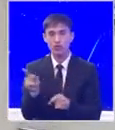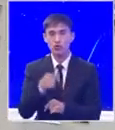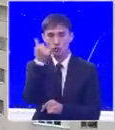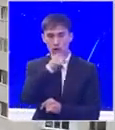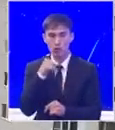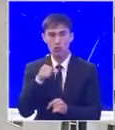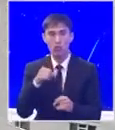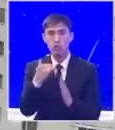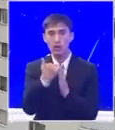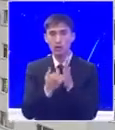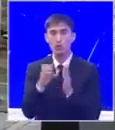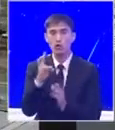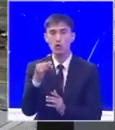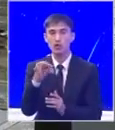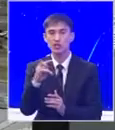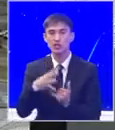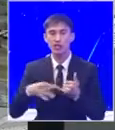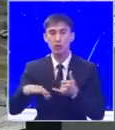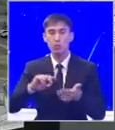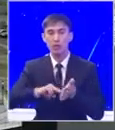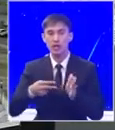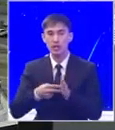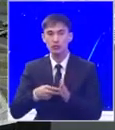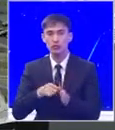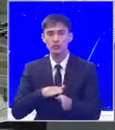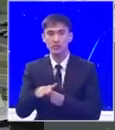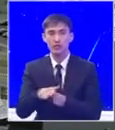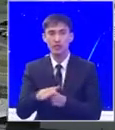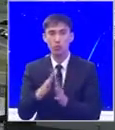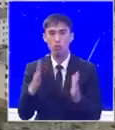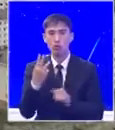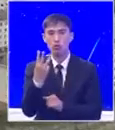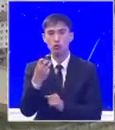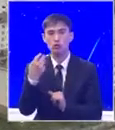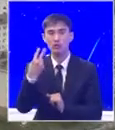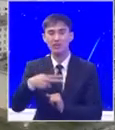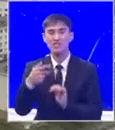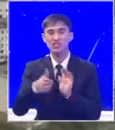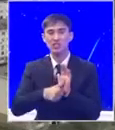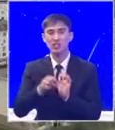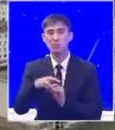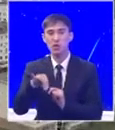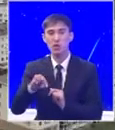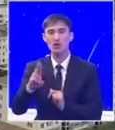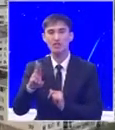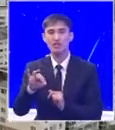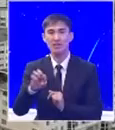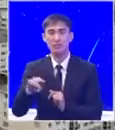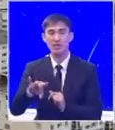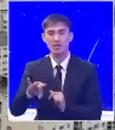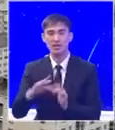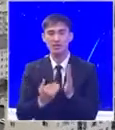в рамках программы «Нурлы жер» в регионе планируется ввести в эксплуатацию более 326 миллионов квадратных метров, а это